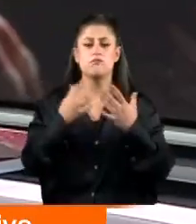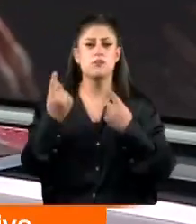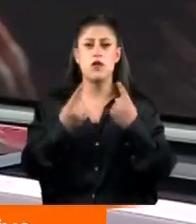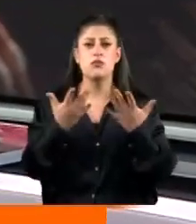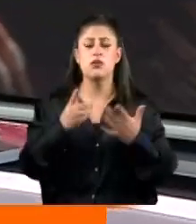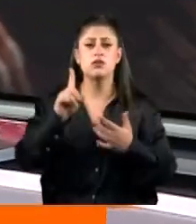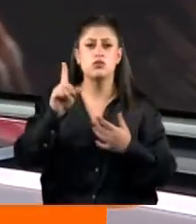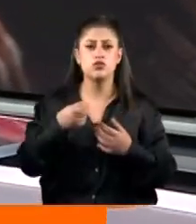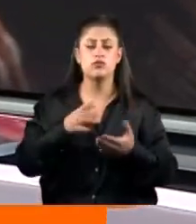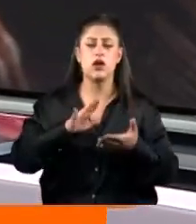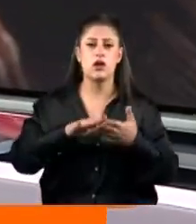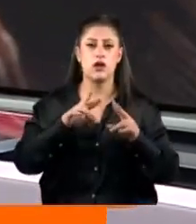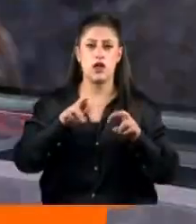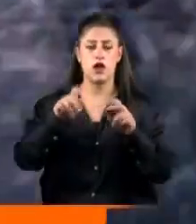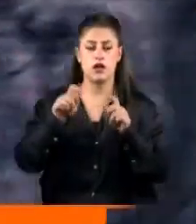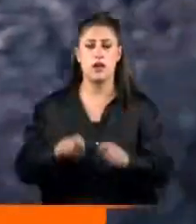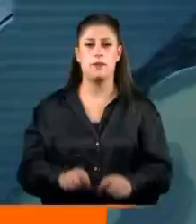Arkadaşlarımız araştırdı.